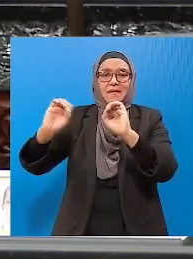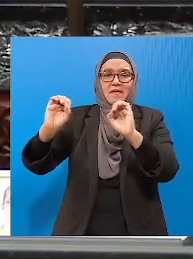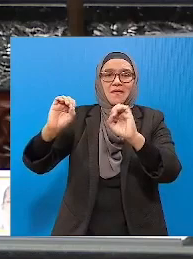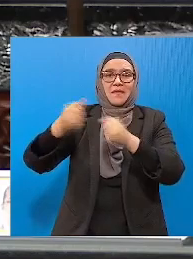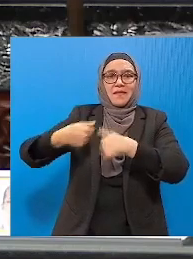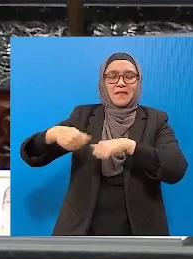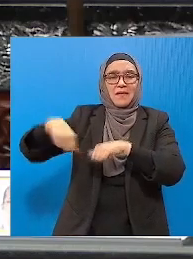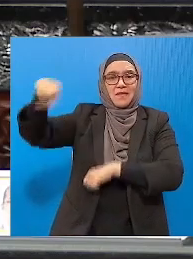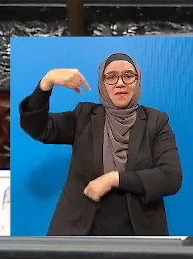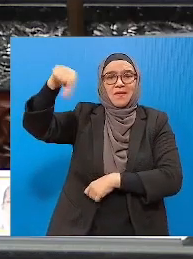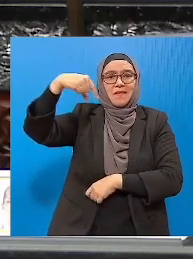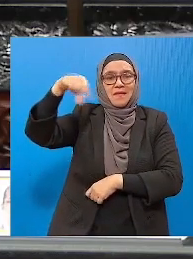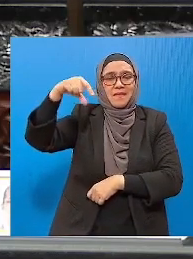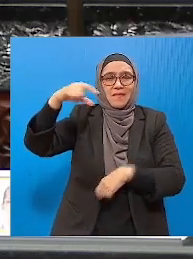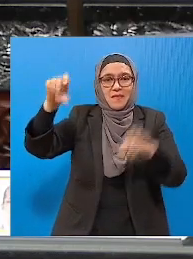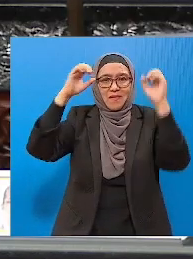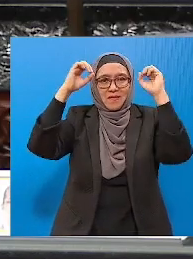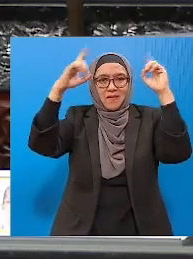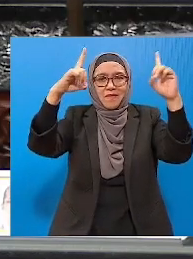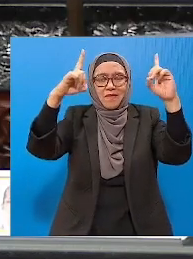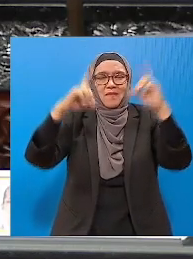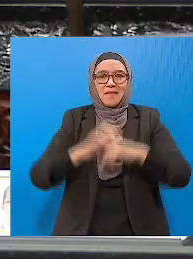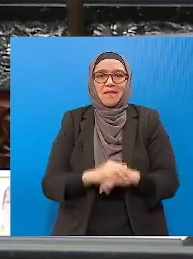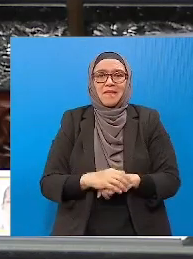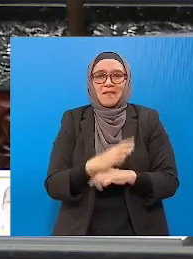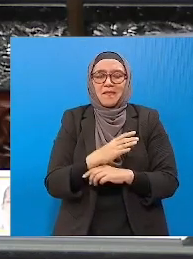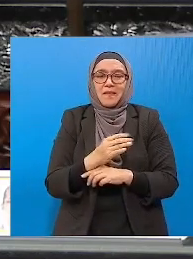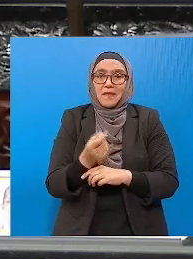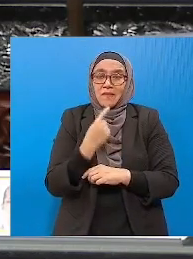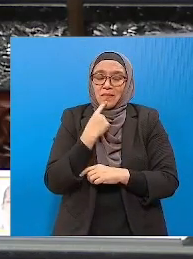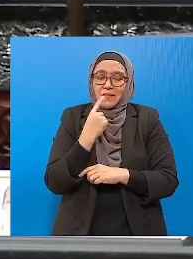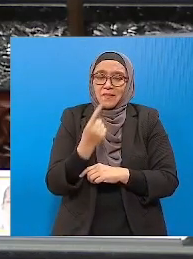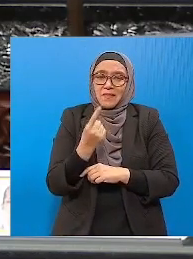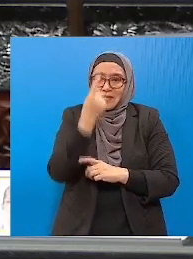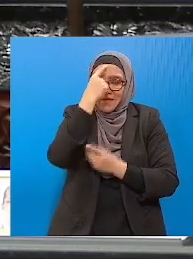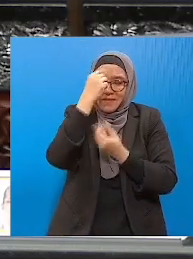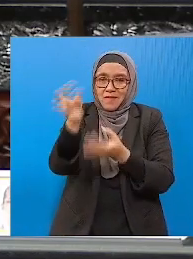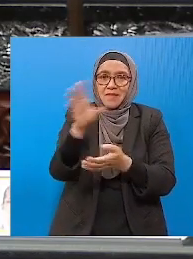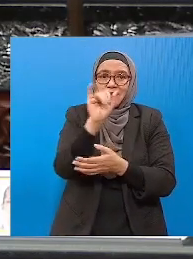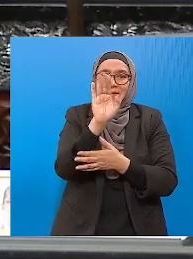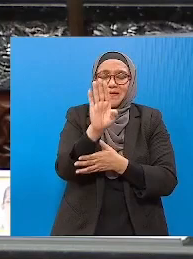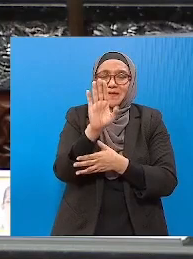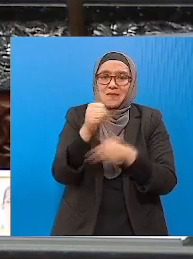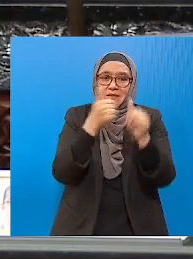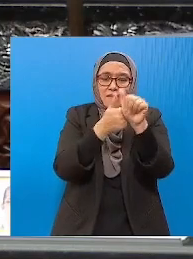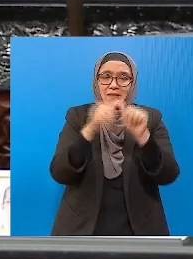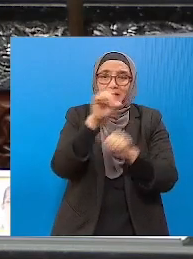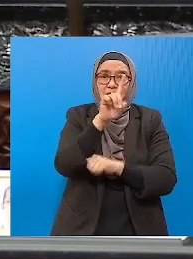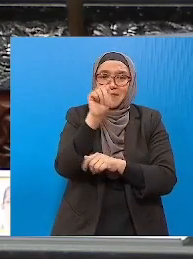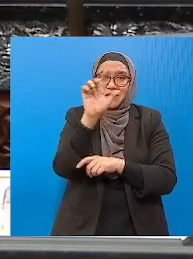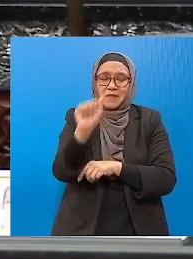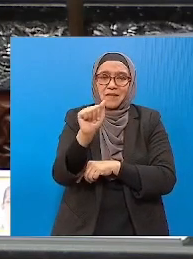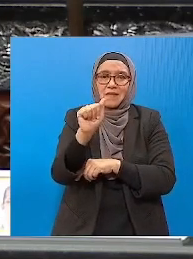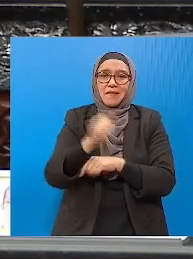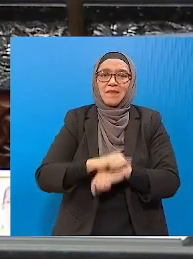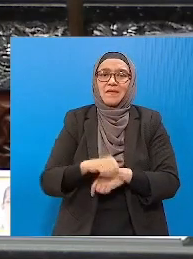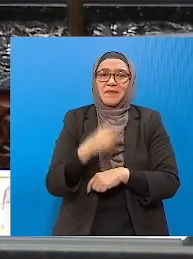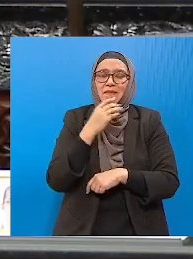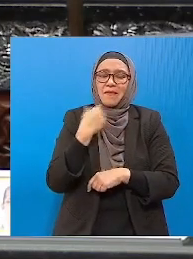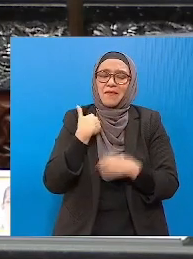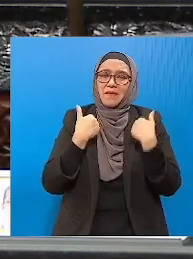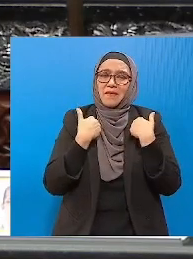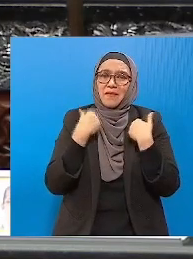untuk malam hari yang hormat berdasarkan data sehingga 19september 2021 terdapat